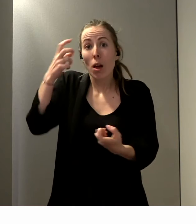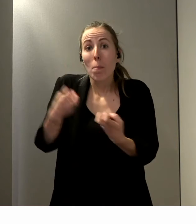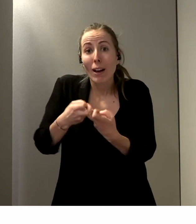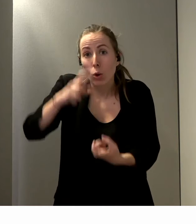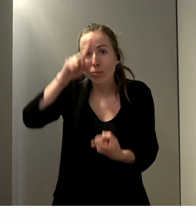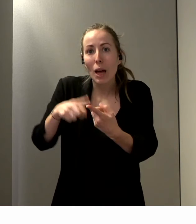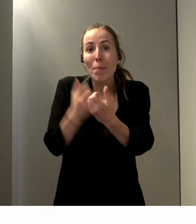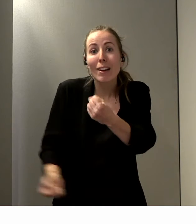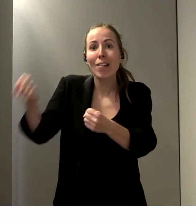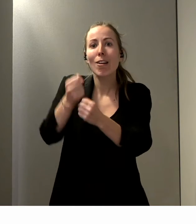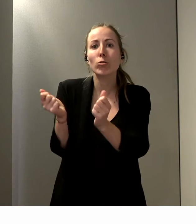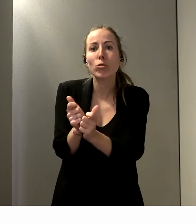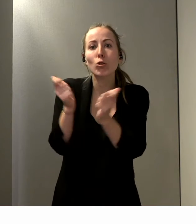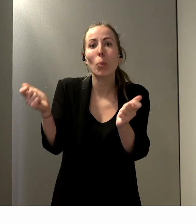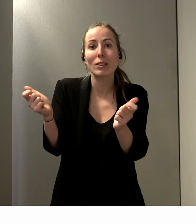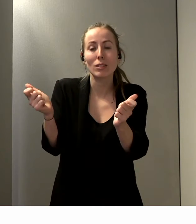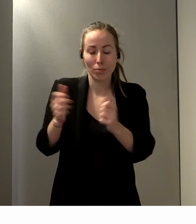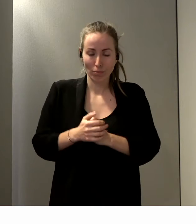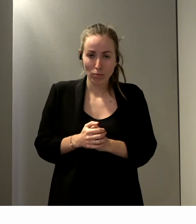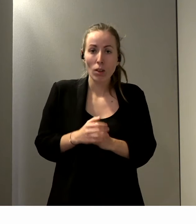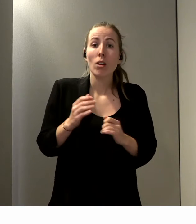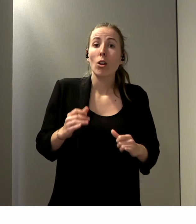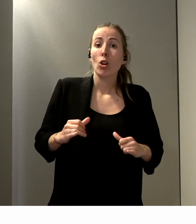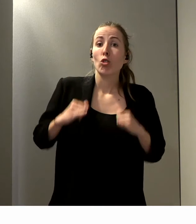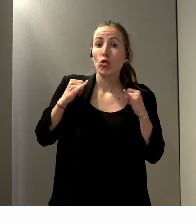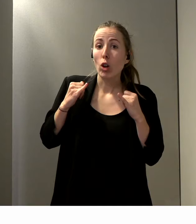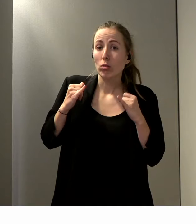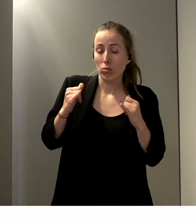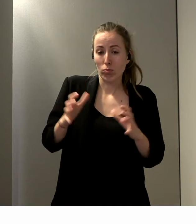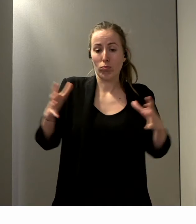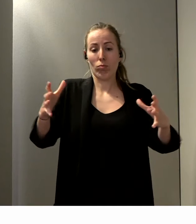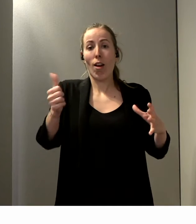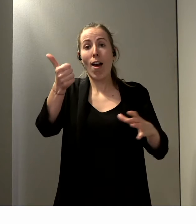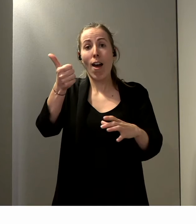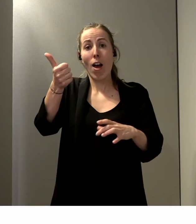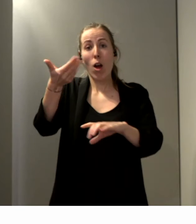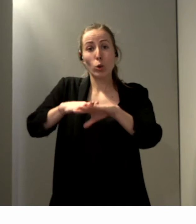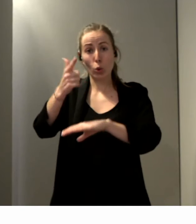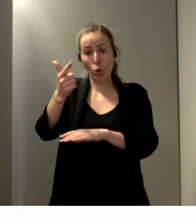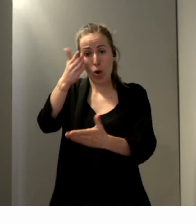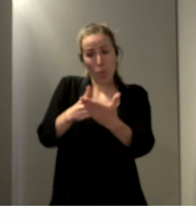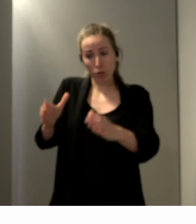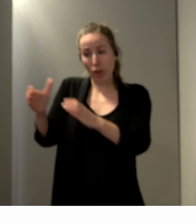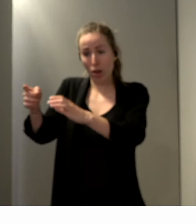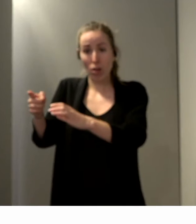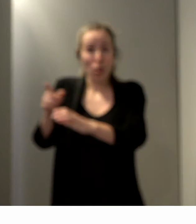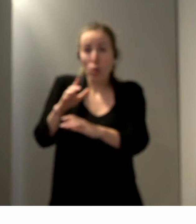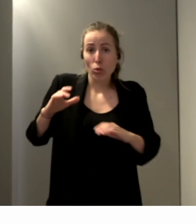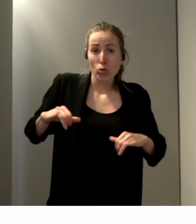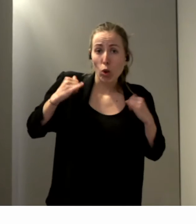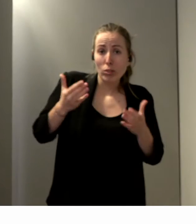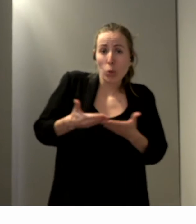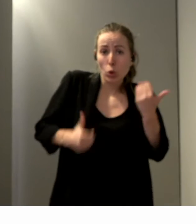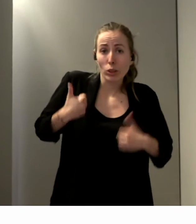création d'entreprises, il y a quasiment 1 jeune sur 2, et les jeunes en situation de handicap, pas moins ni plus que les autres,